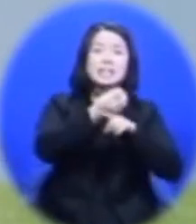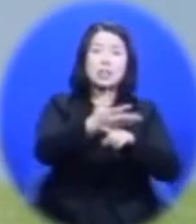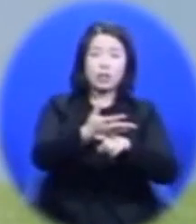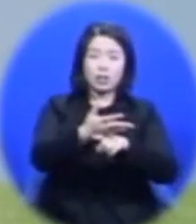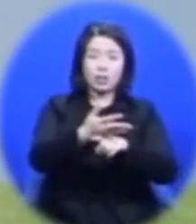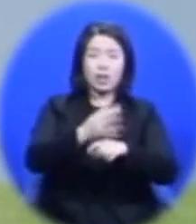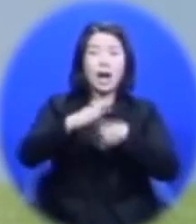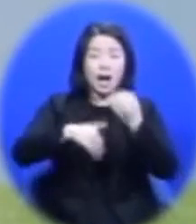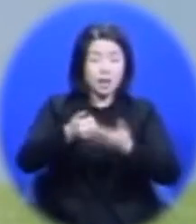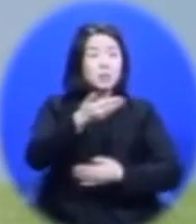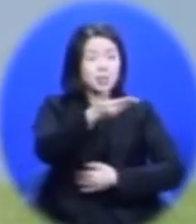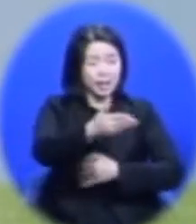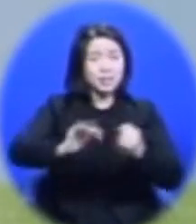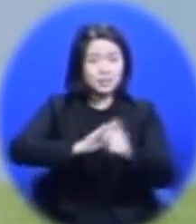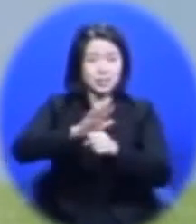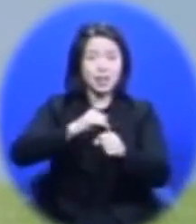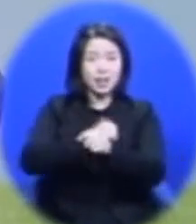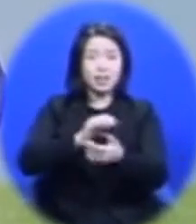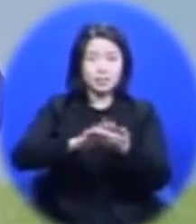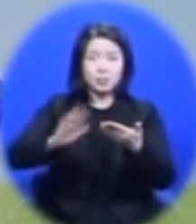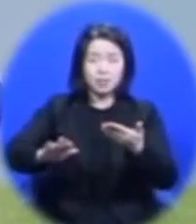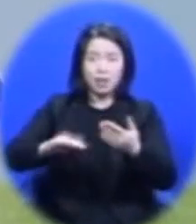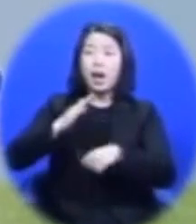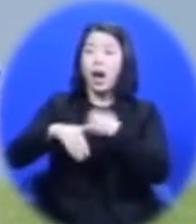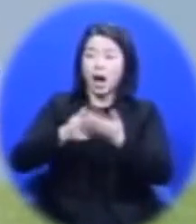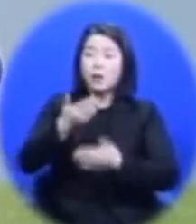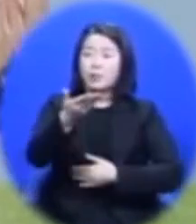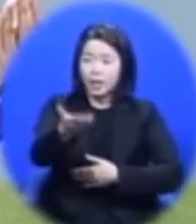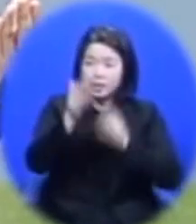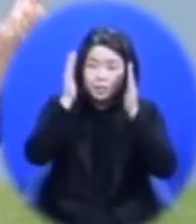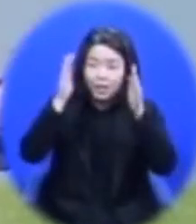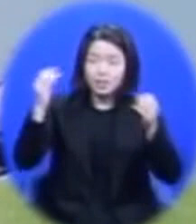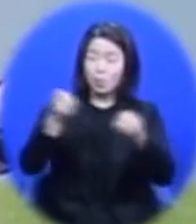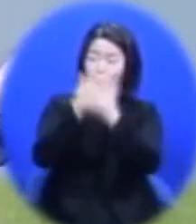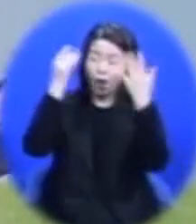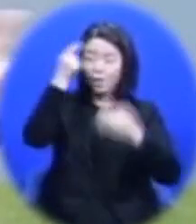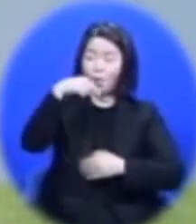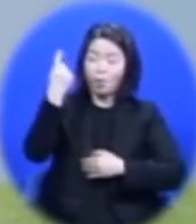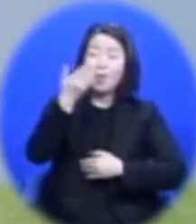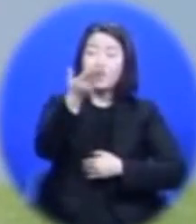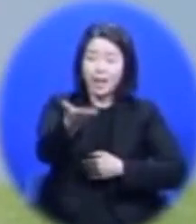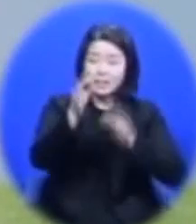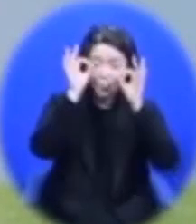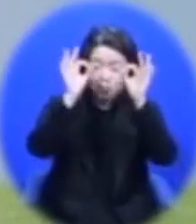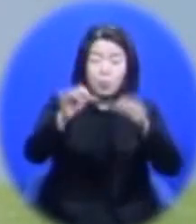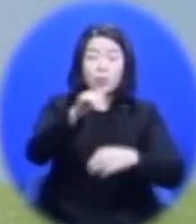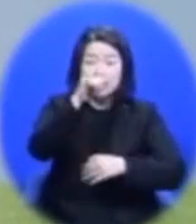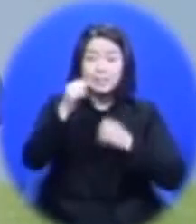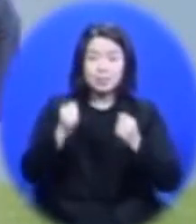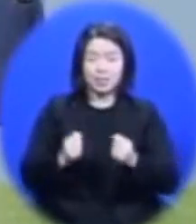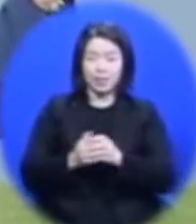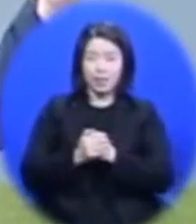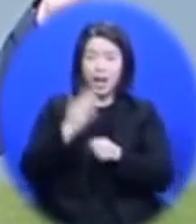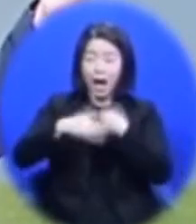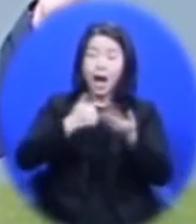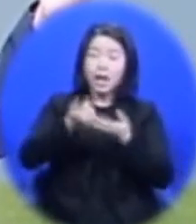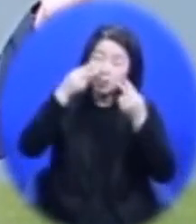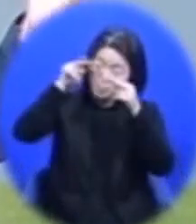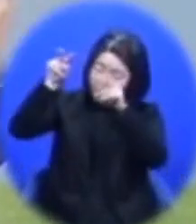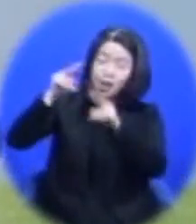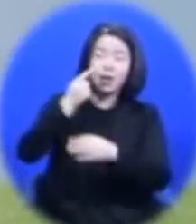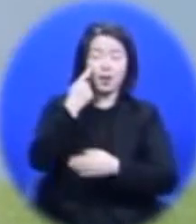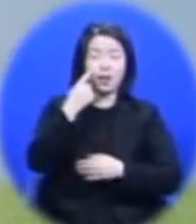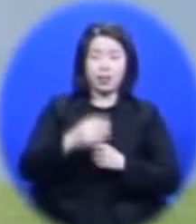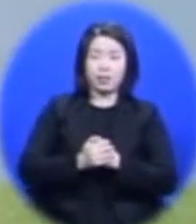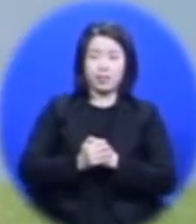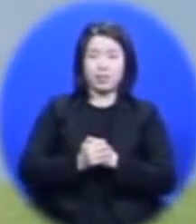당신을 사랑하십니다. 하나님이 당신을 향하여 환한 얼굴로 당신을 보고 계십니다. 하나님을 바라보세요.